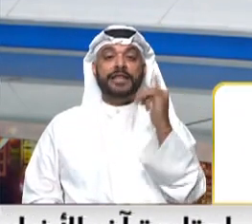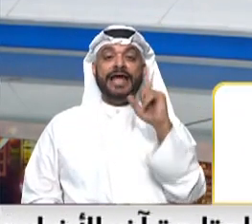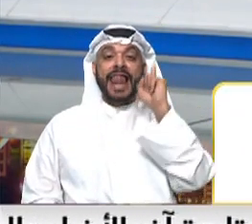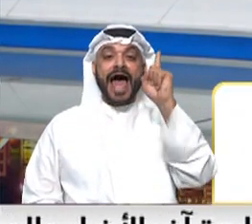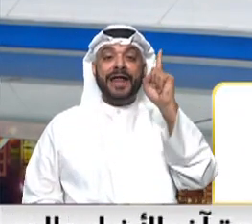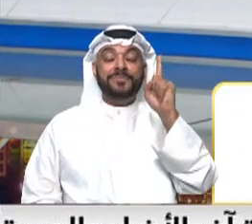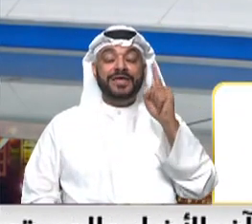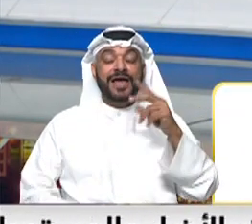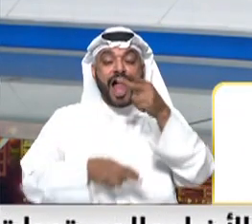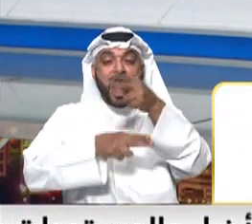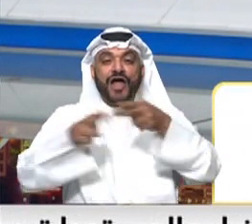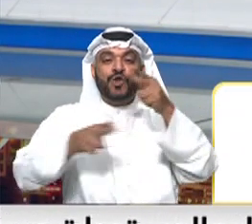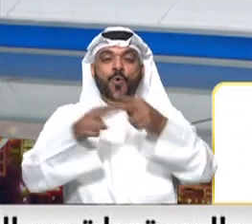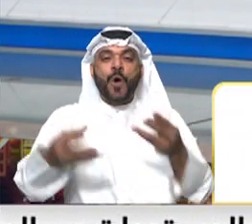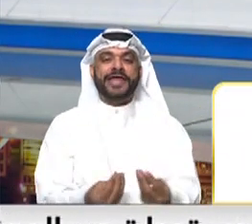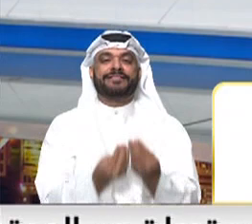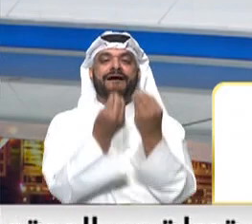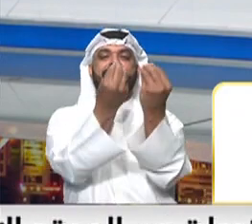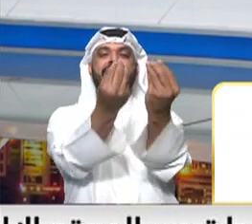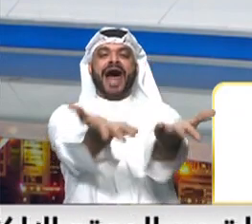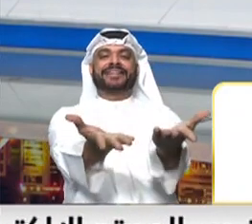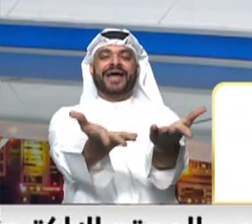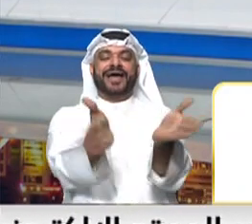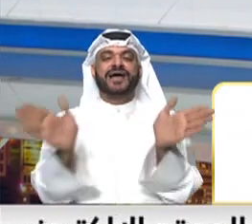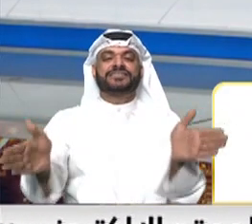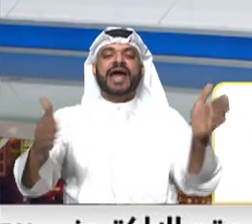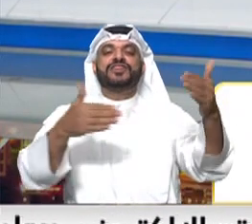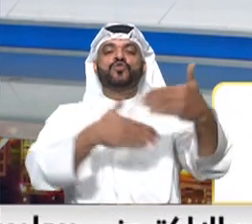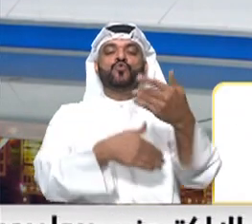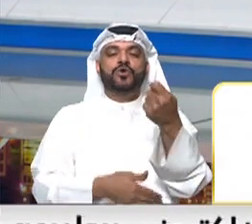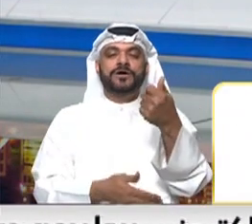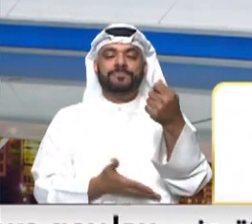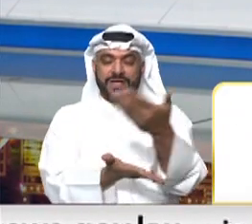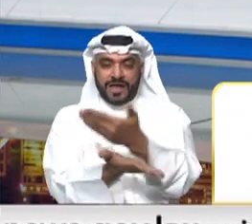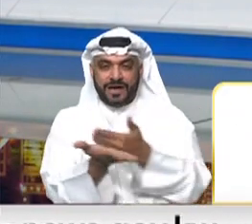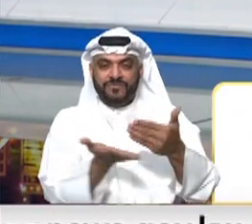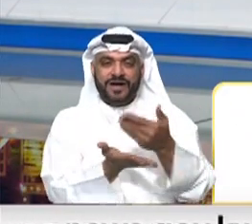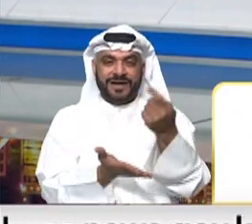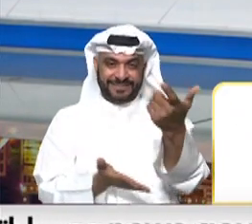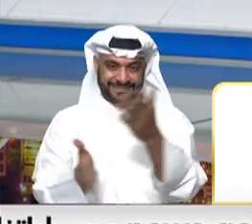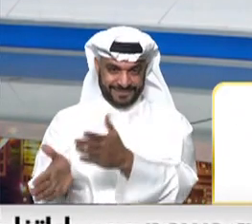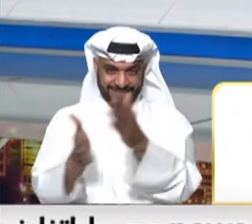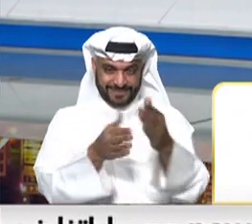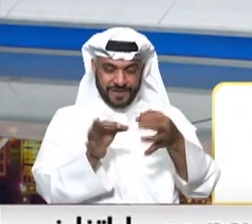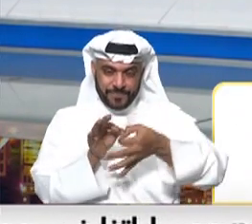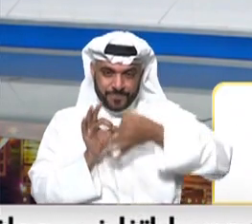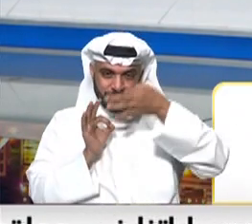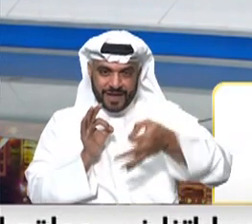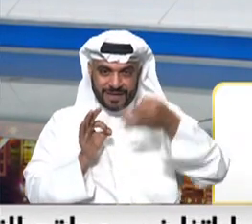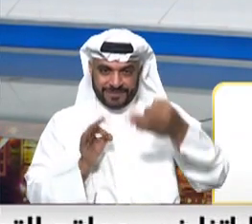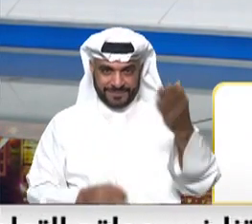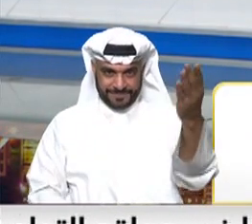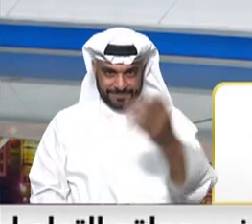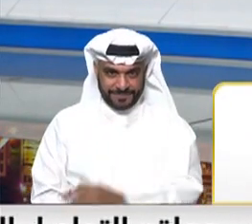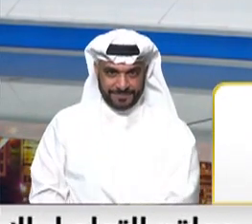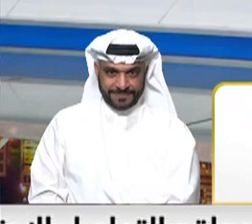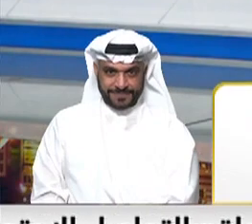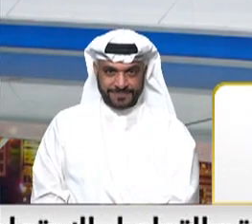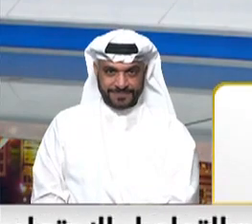هذه الجائزة نيابة عن الصندوق الكويتي للتنمية الاقتصادية العربية. تفاصيل أكثر في سياق هذا